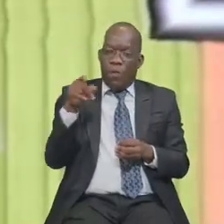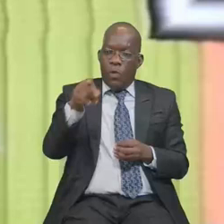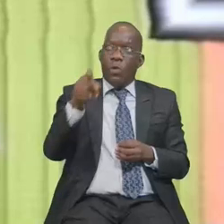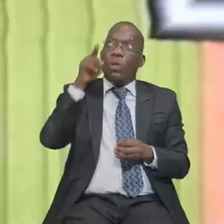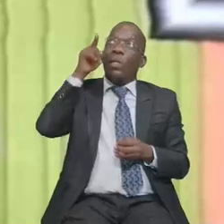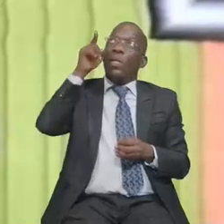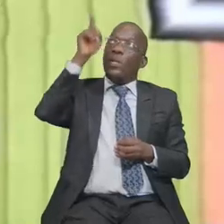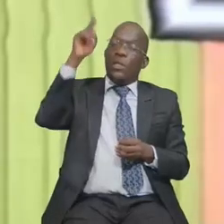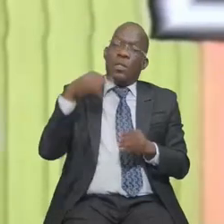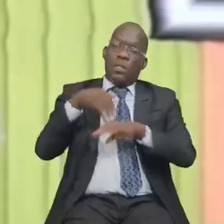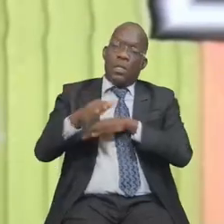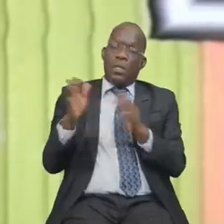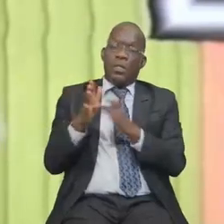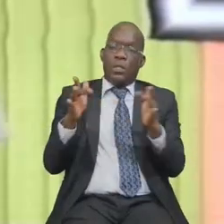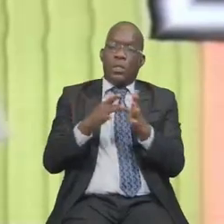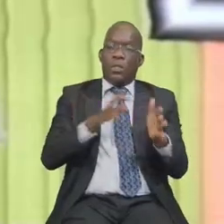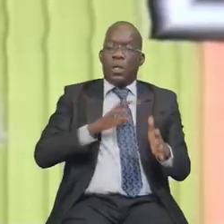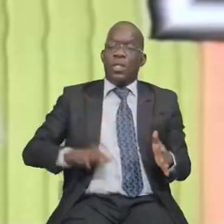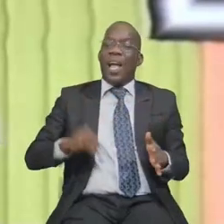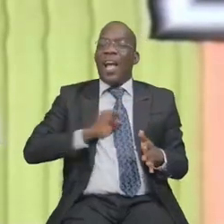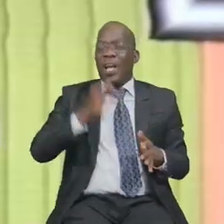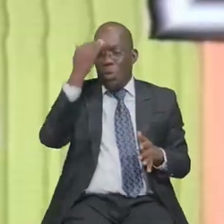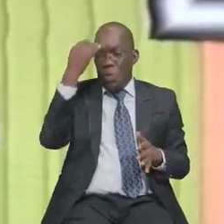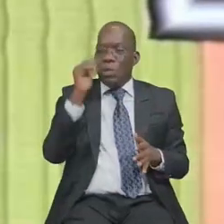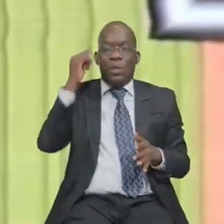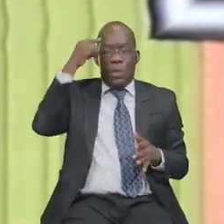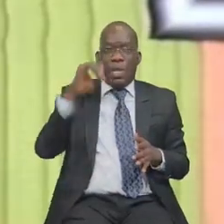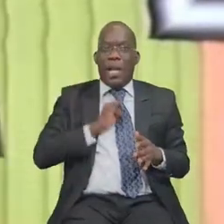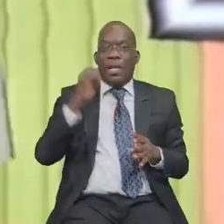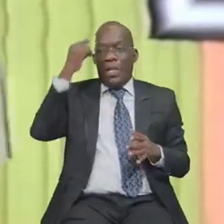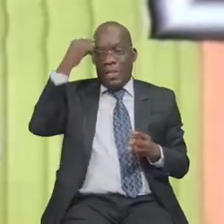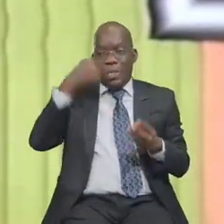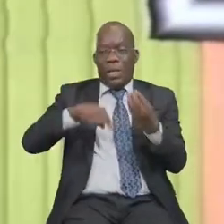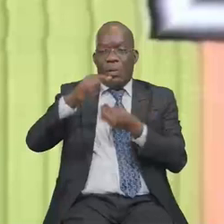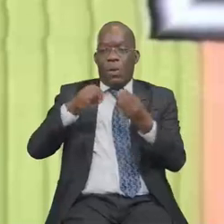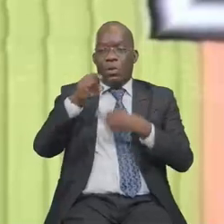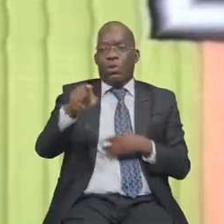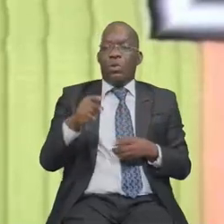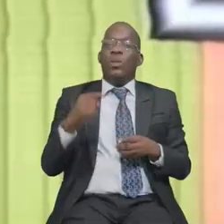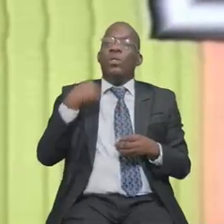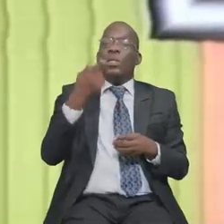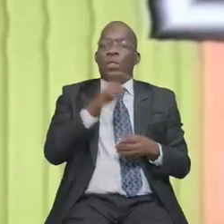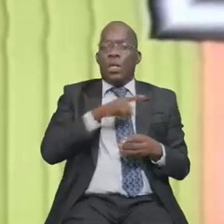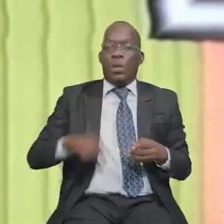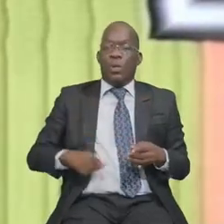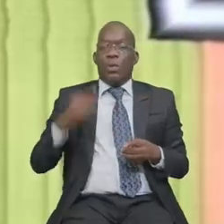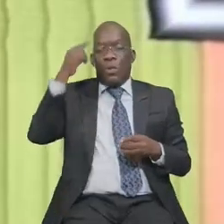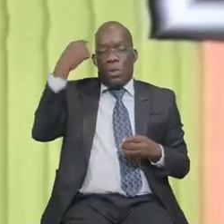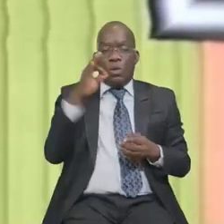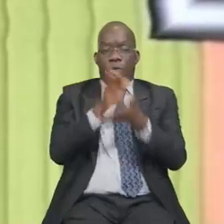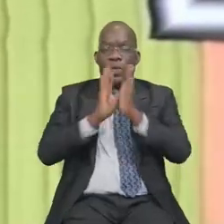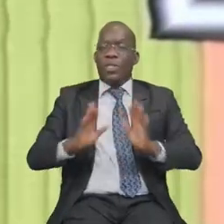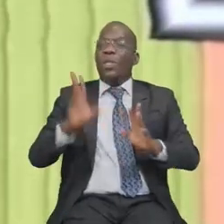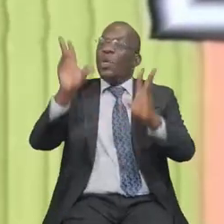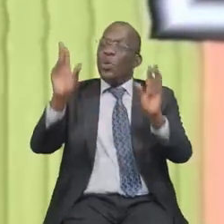connais les projets que j'ai formés sur vous, dit l'Éternel. Projet de paix. Il n'y a pas de paix pour les méchants.